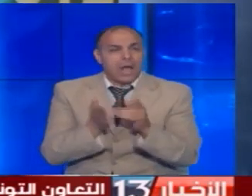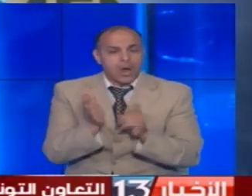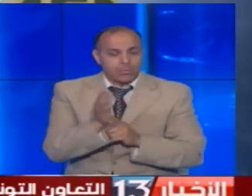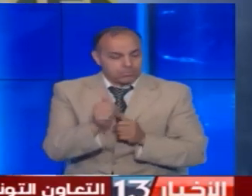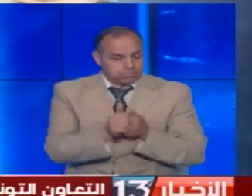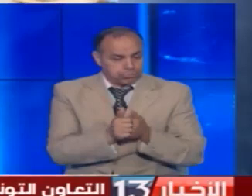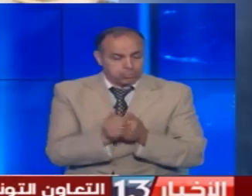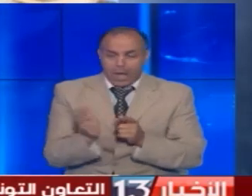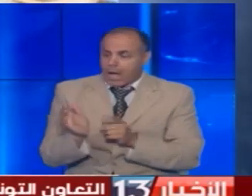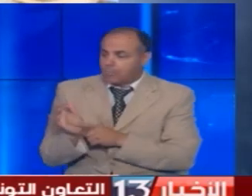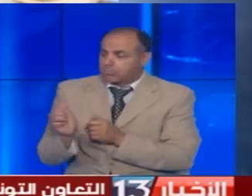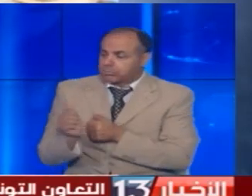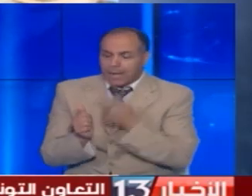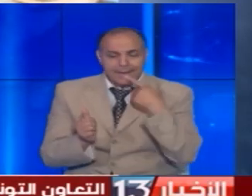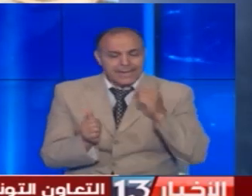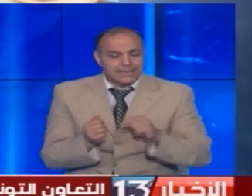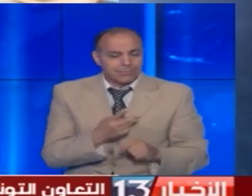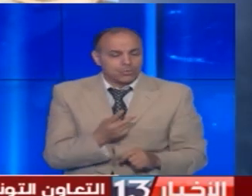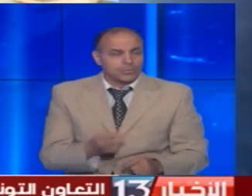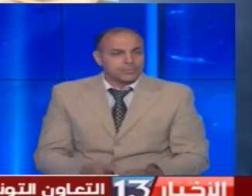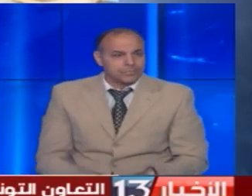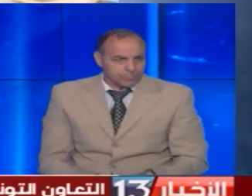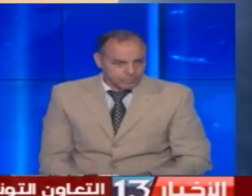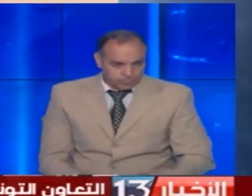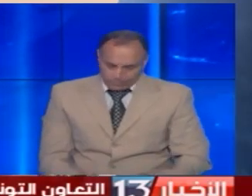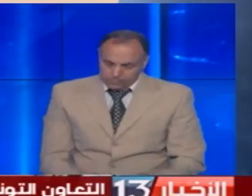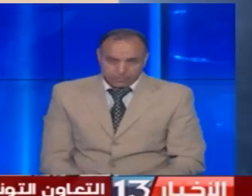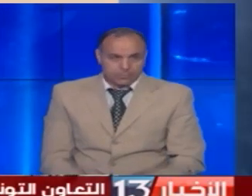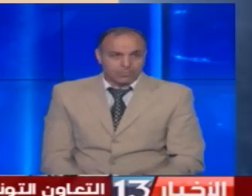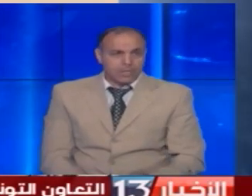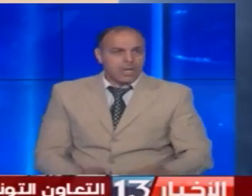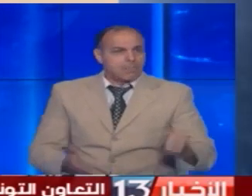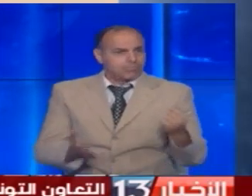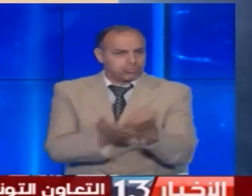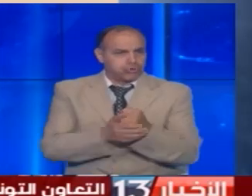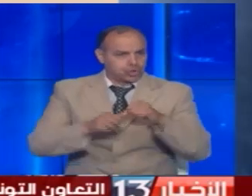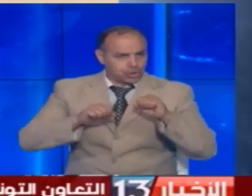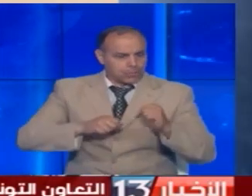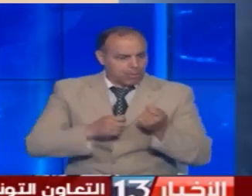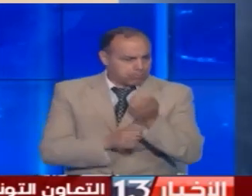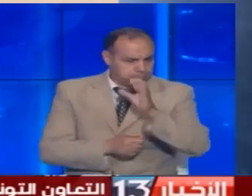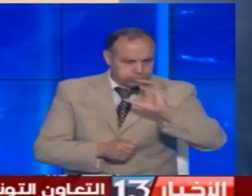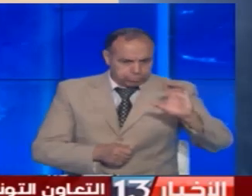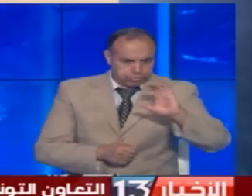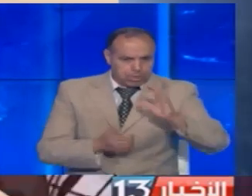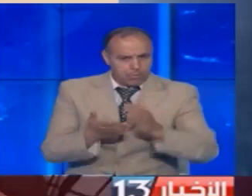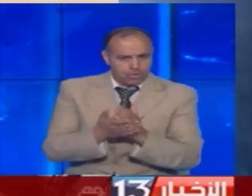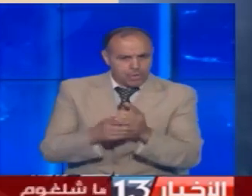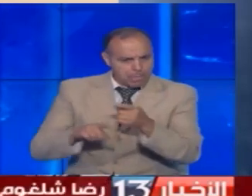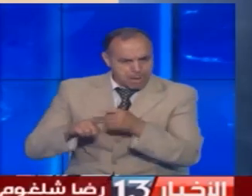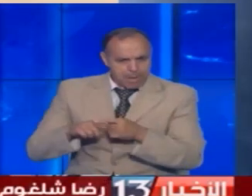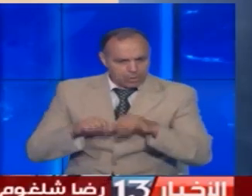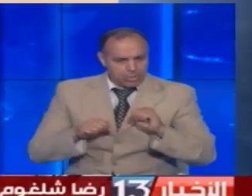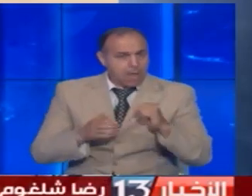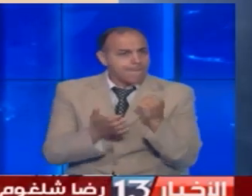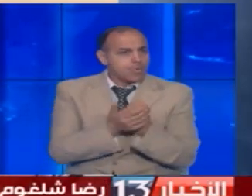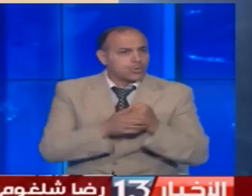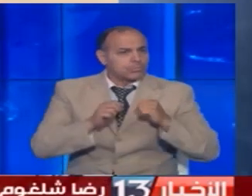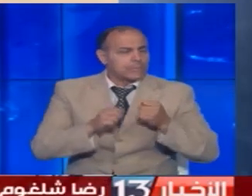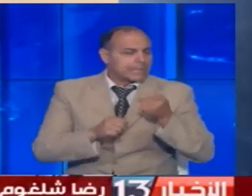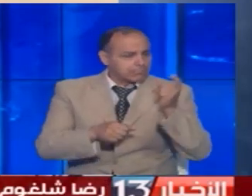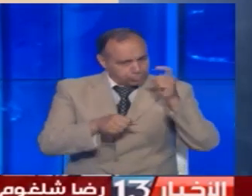القانونية والتشريعية اللازمتين. بنوك تنجم تمول المشاريع المشتركة، البنوك تنجم